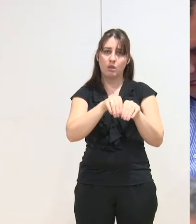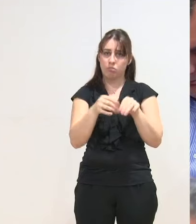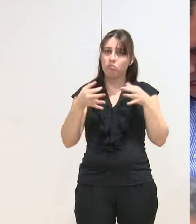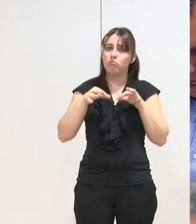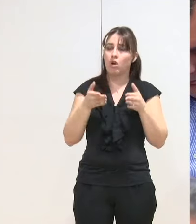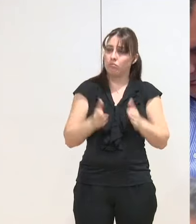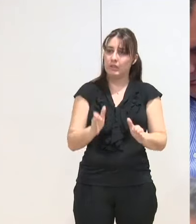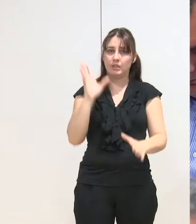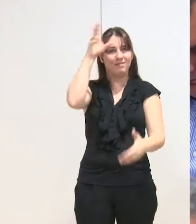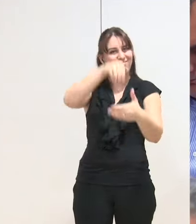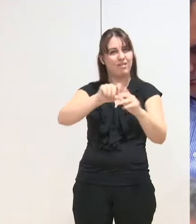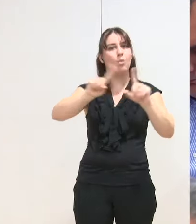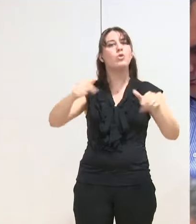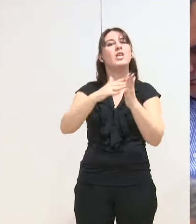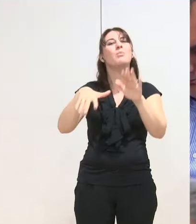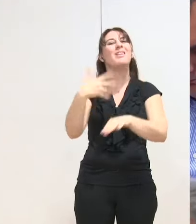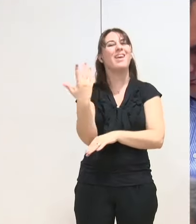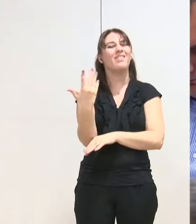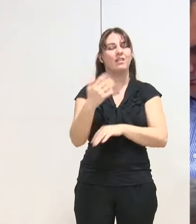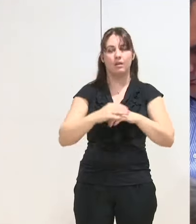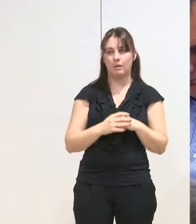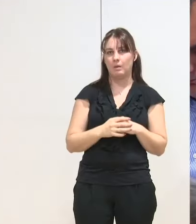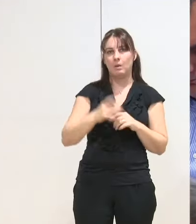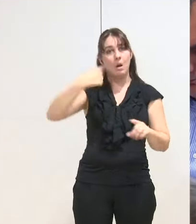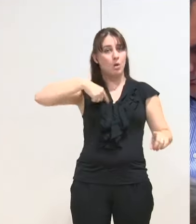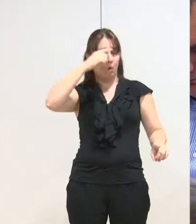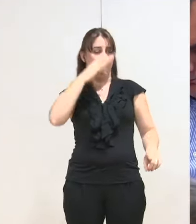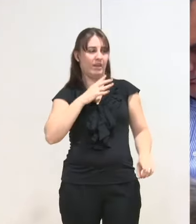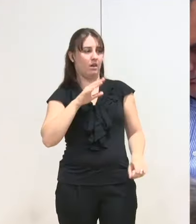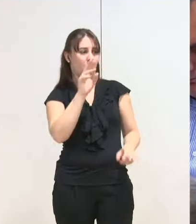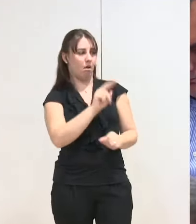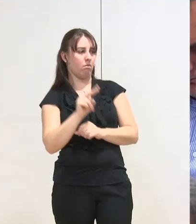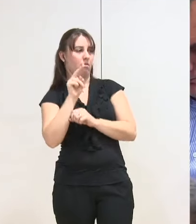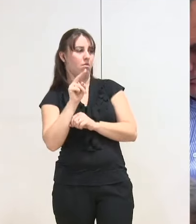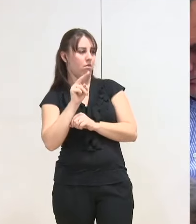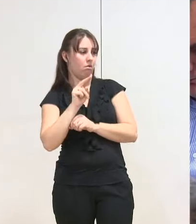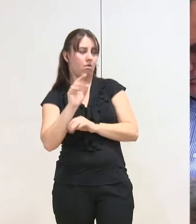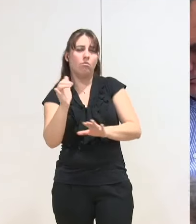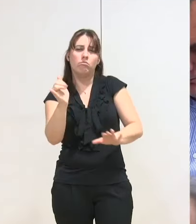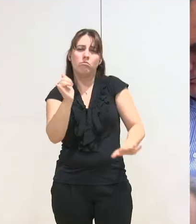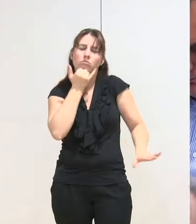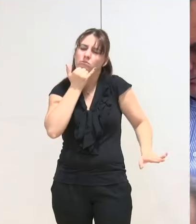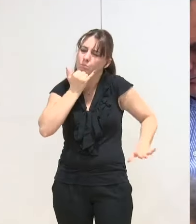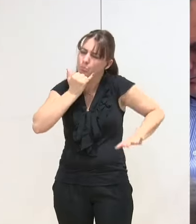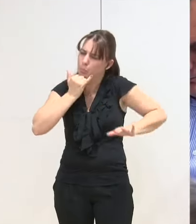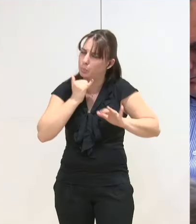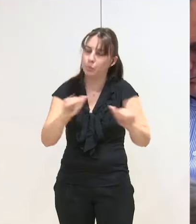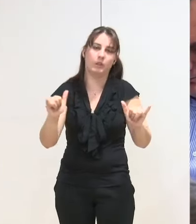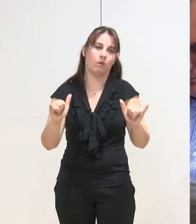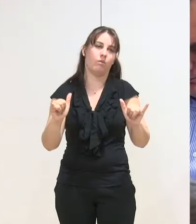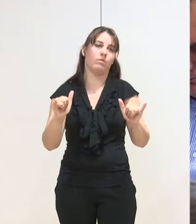budget 2015 de notre point de vue c'est une faute considérable parce